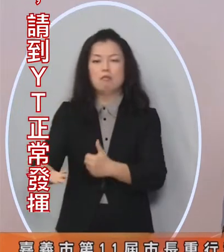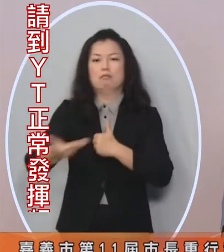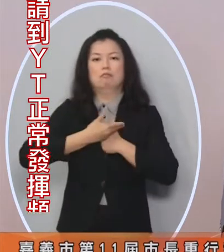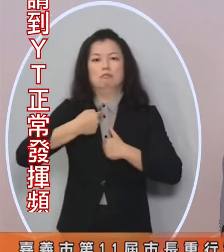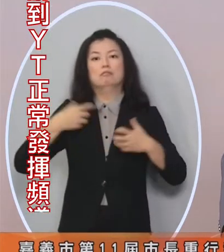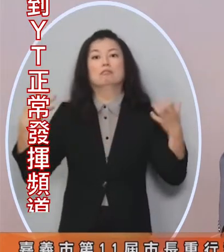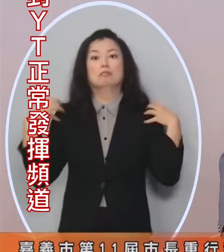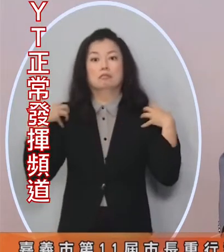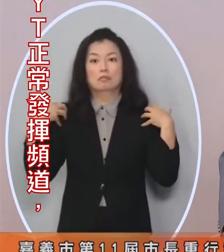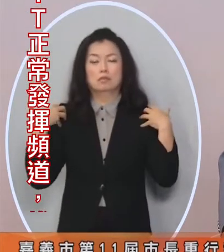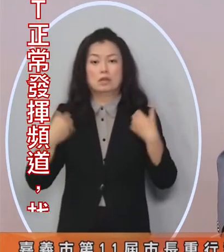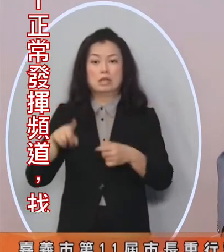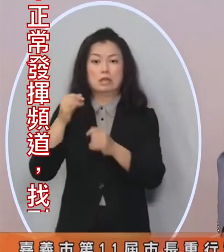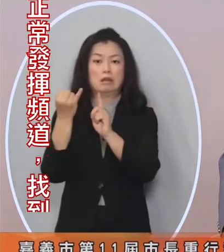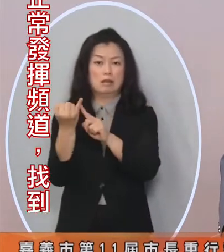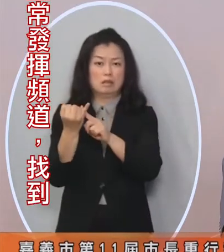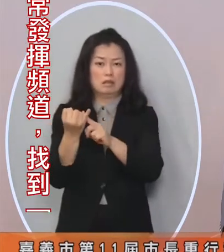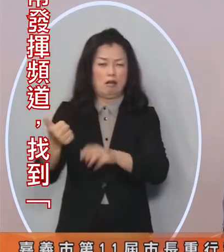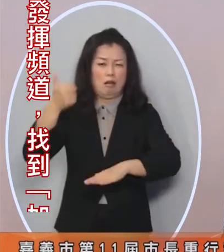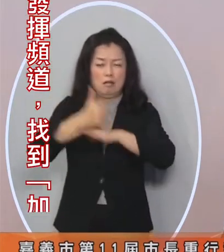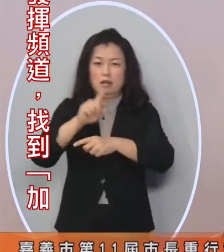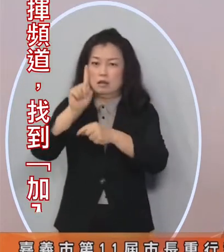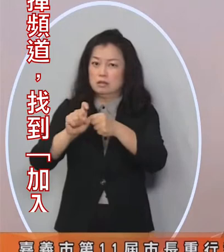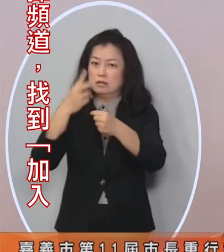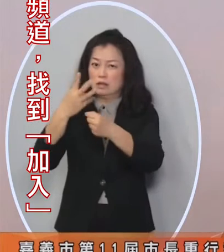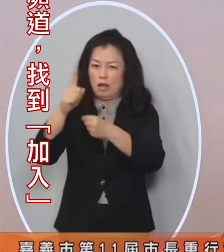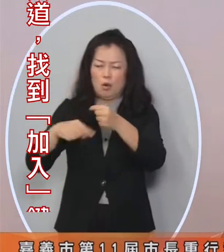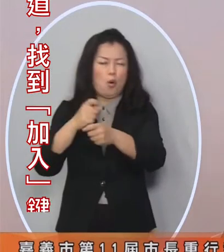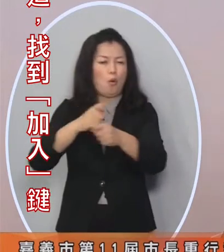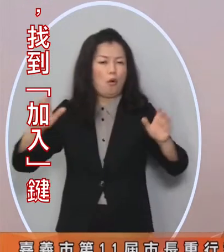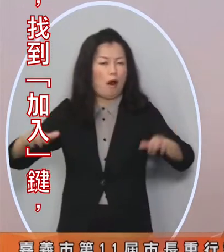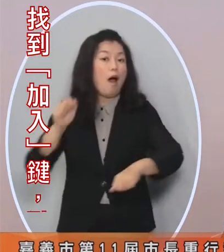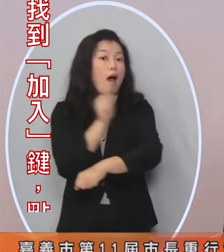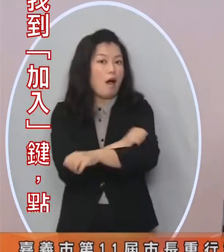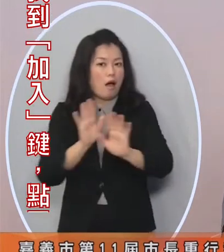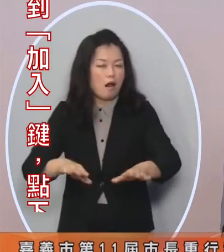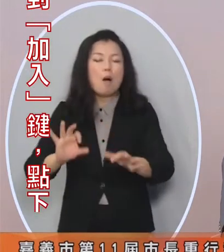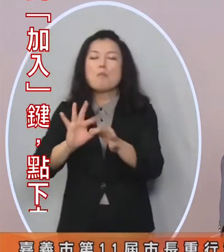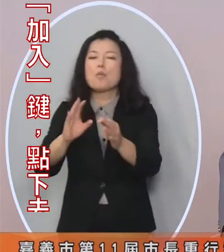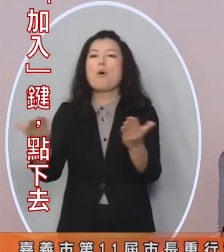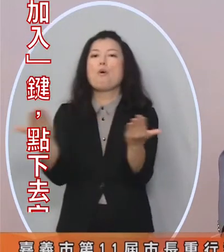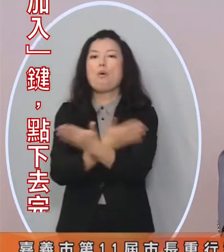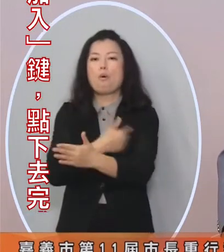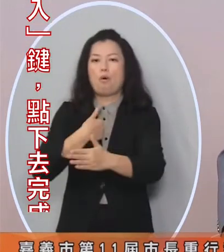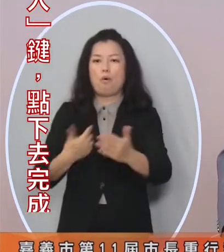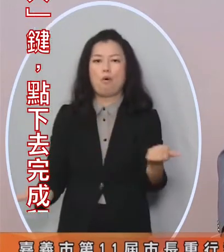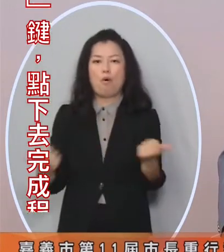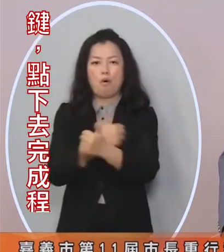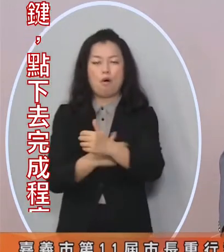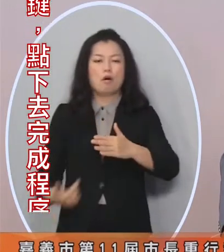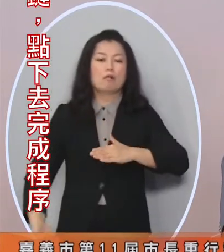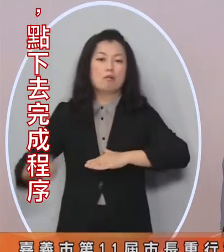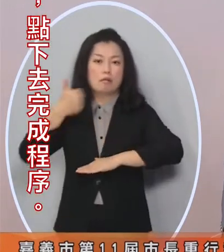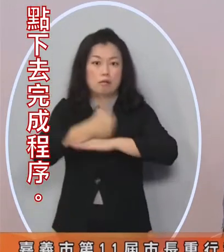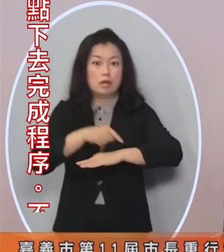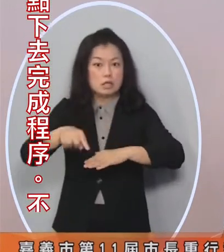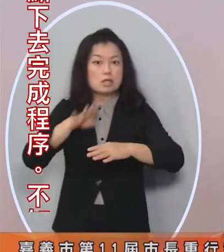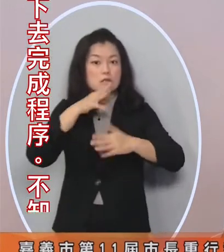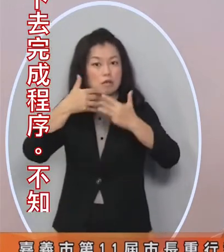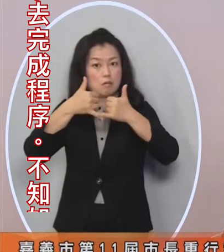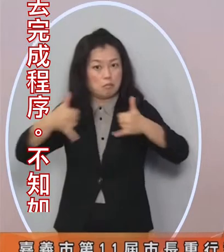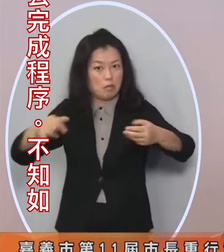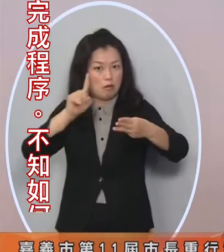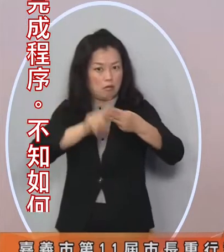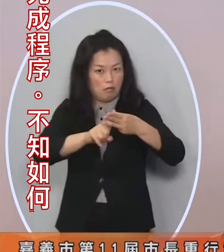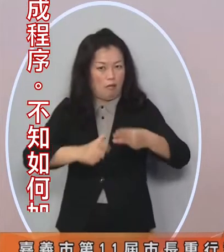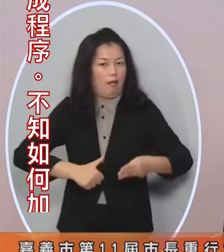跑了13年也累了，该休息了，交给下一棒来跑，这就是民主政治的真谛。好，如果一个